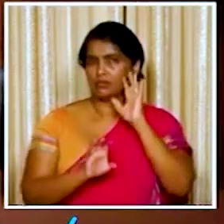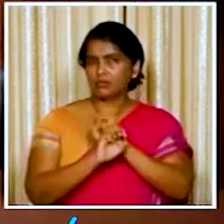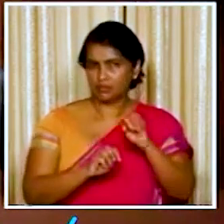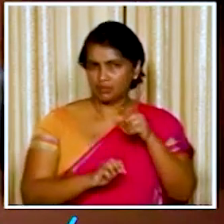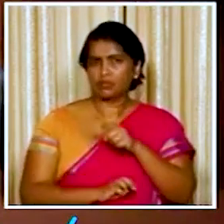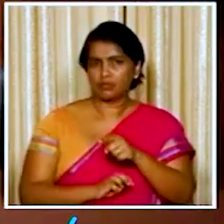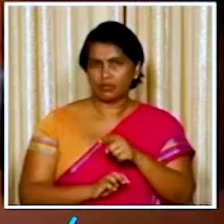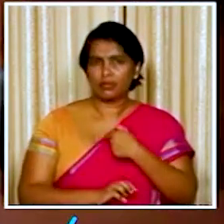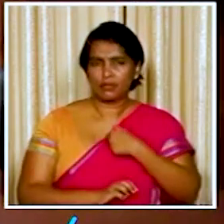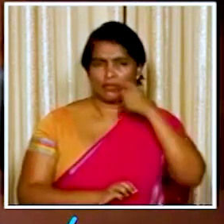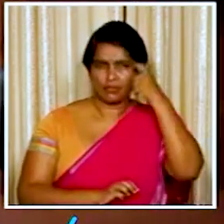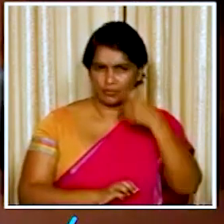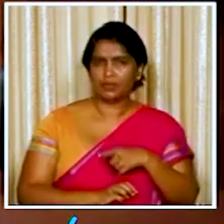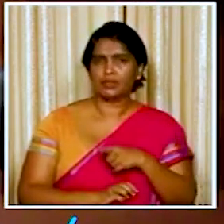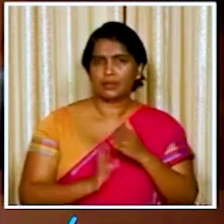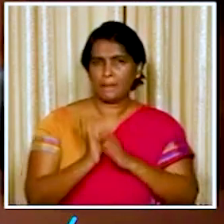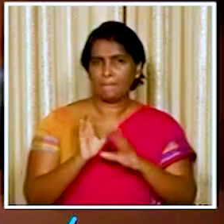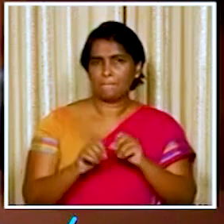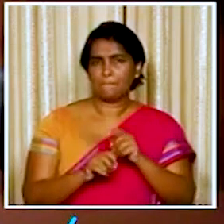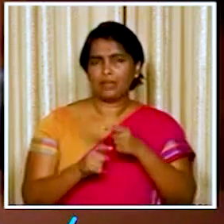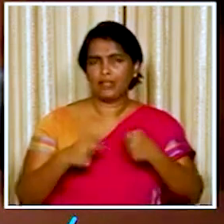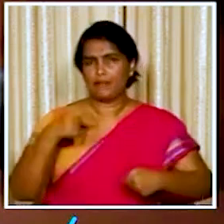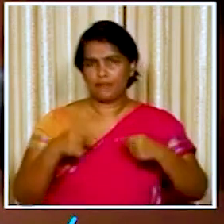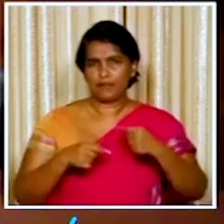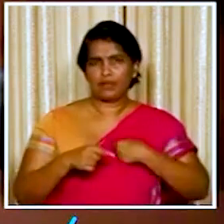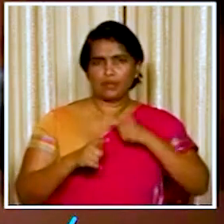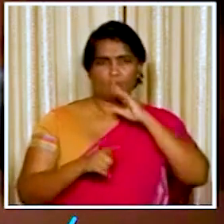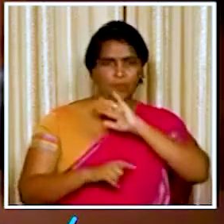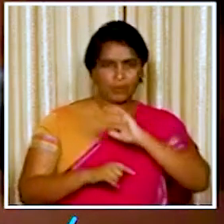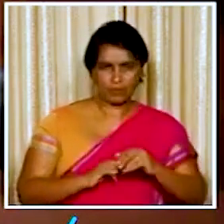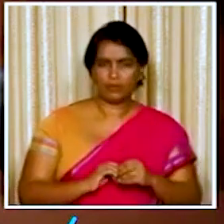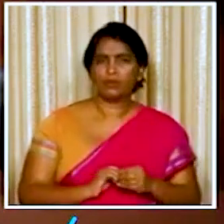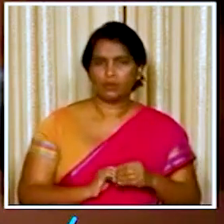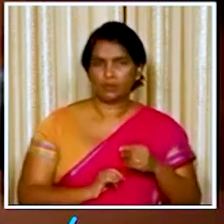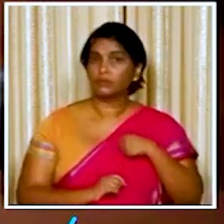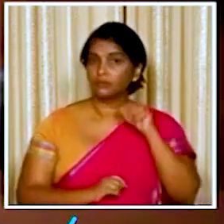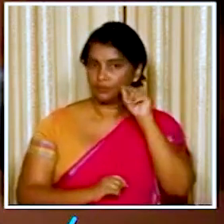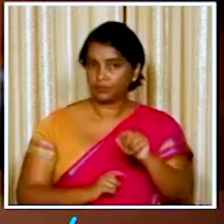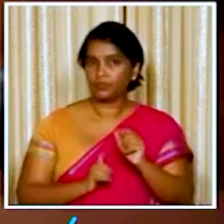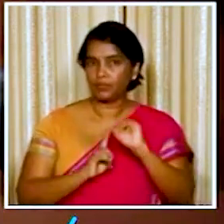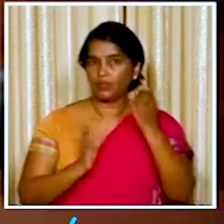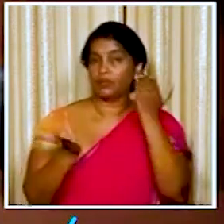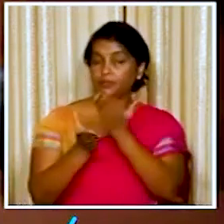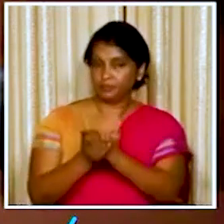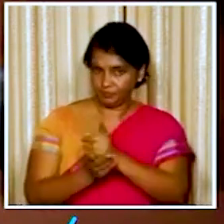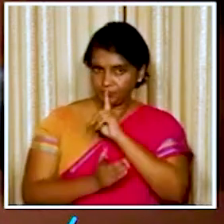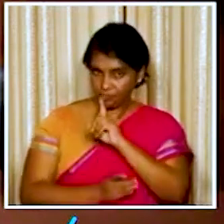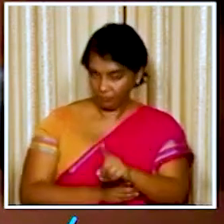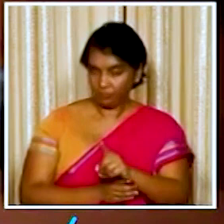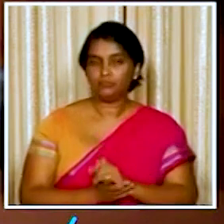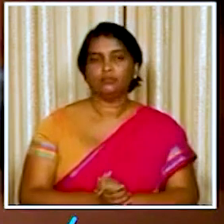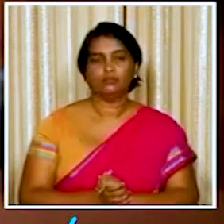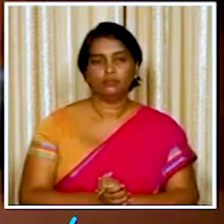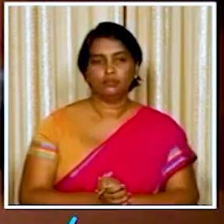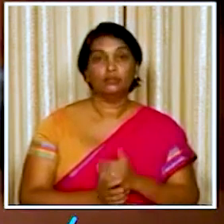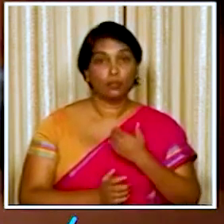ඒ පිළිබඳව මම දැක්කා මාධ්‍ය ප්‍රධාන විවාදයකට අපි ආරාධනා කරා. මම ඔබතුමාට හැන්සාර්ගත කරන්න කියන ඔබතුමා කියන්න